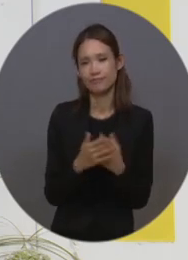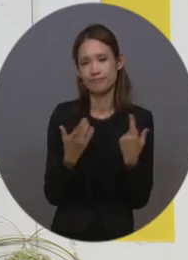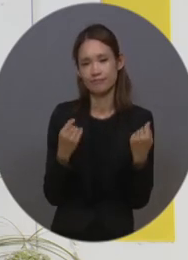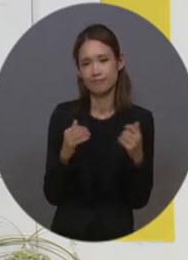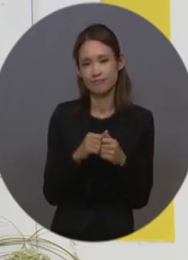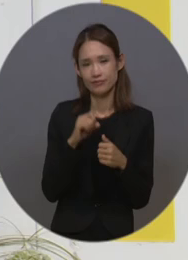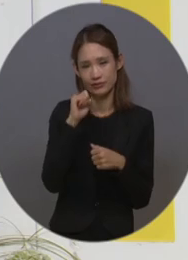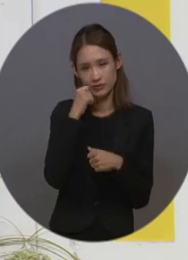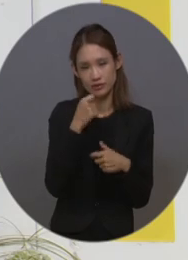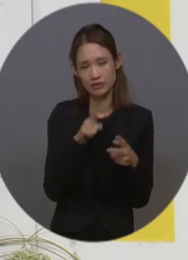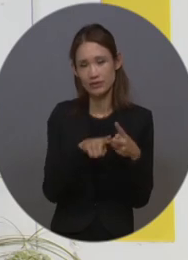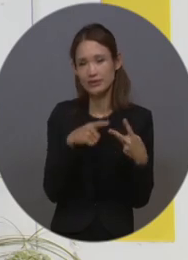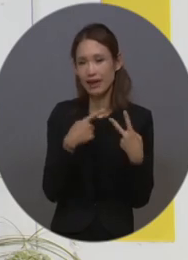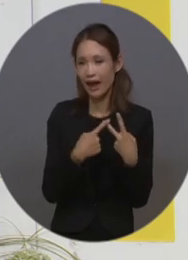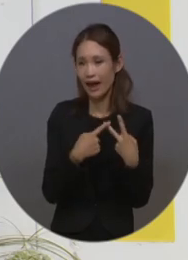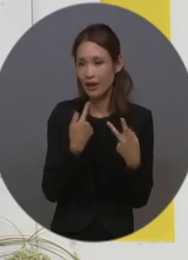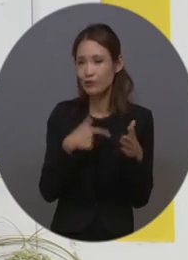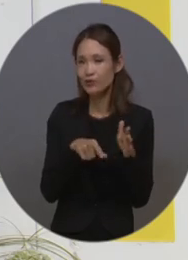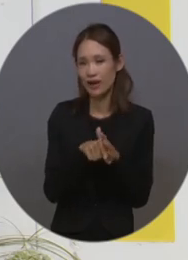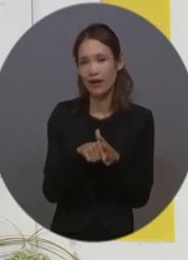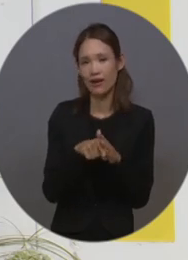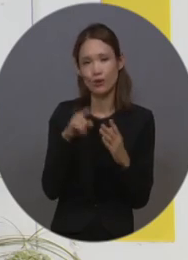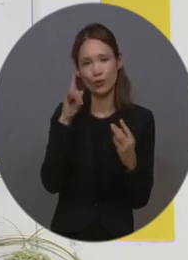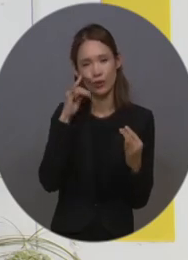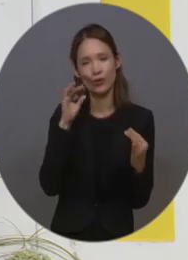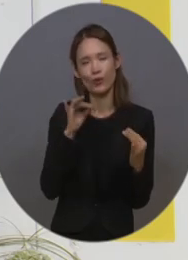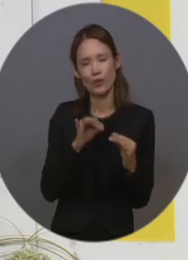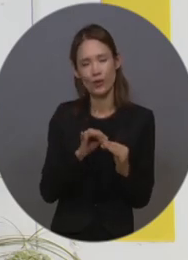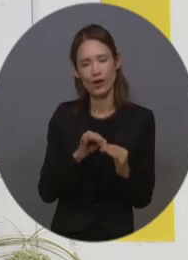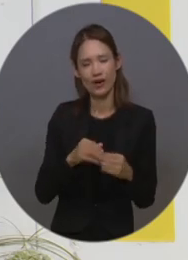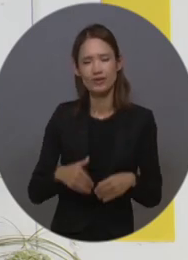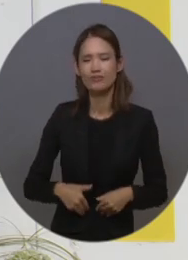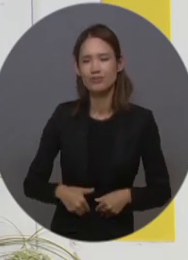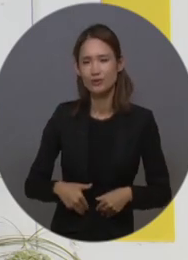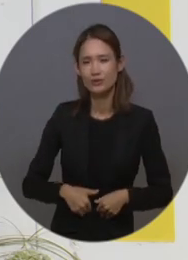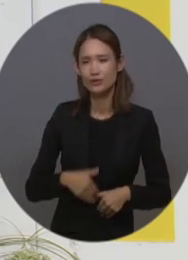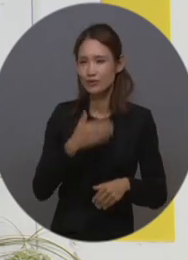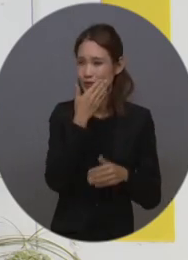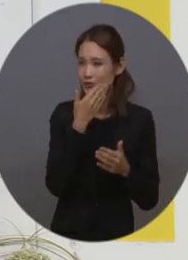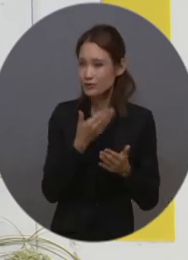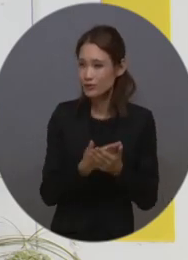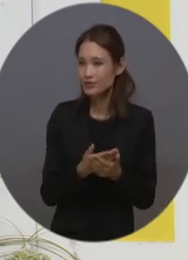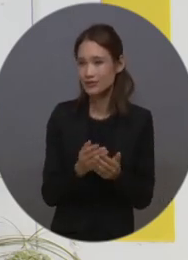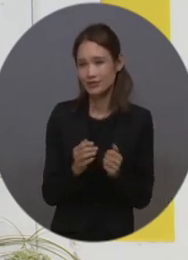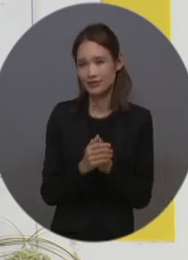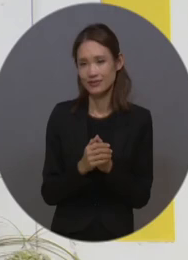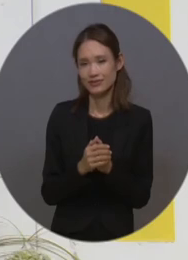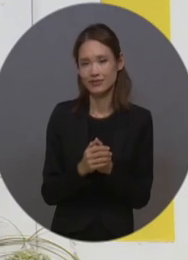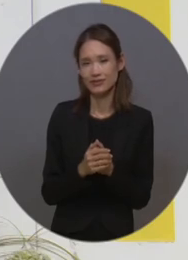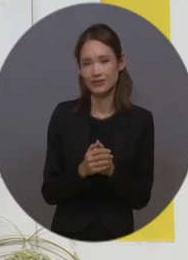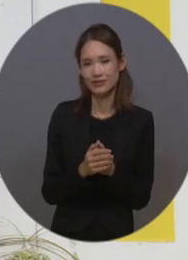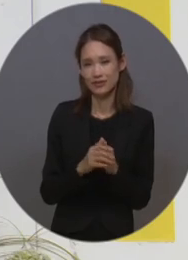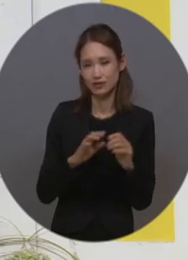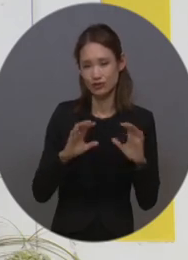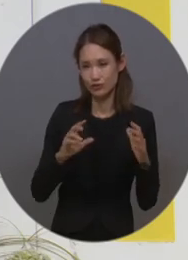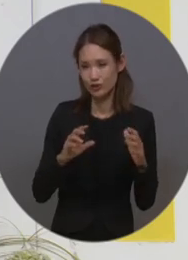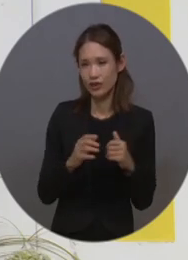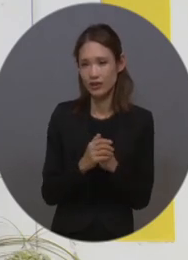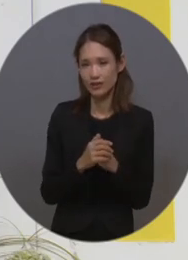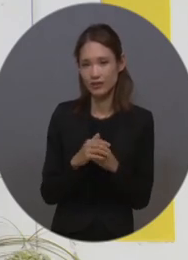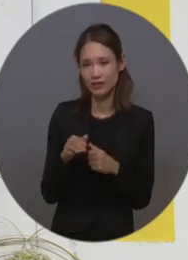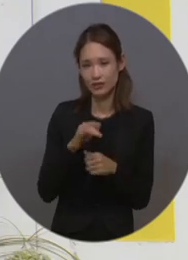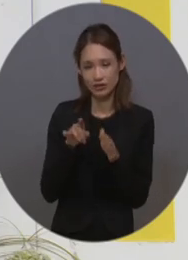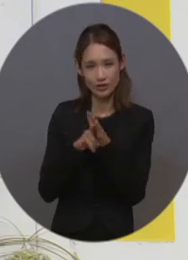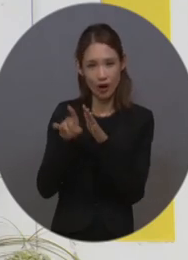그 어려움을 이해할 수 있는 그런 그 공감대가 제일 중요한 것 같습니다. 그리고 이제 국가적으로는 우리가